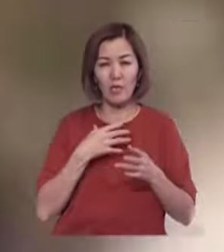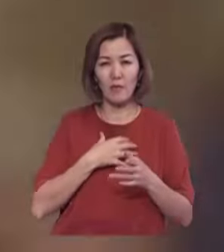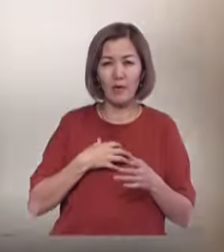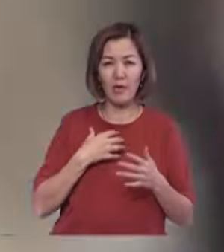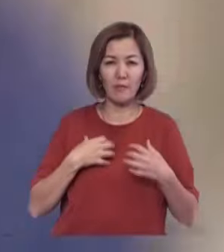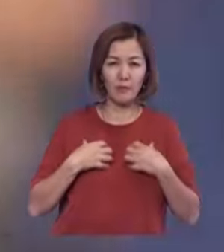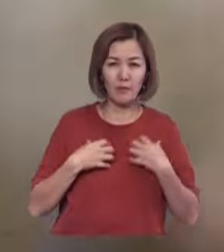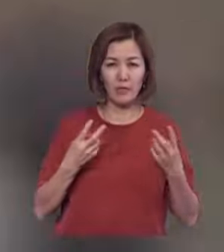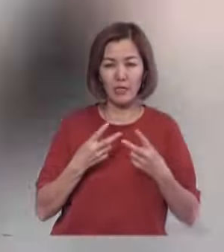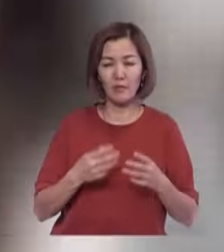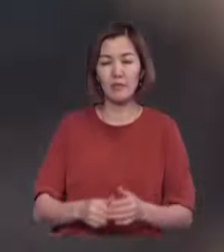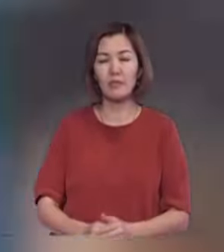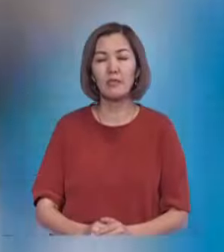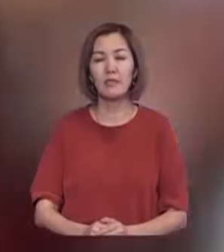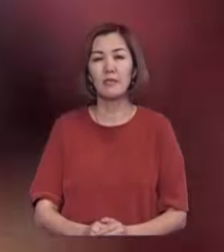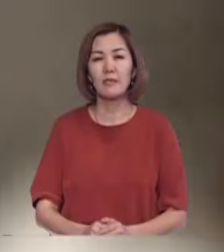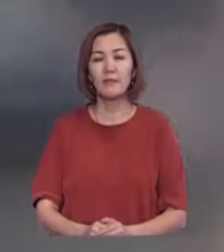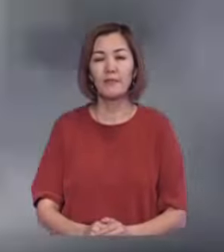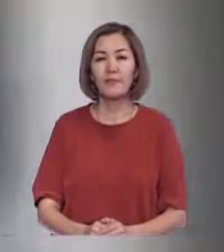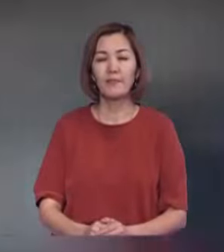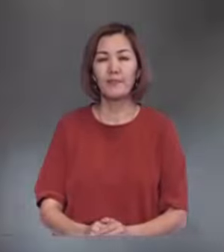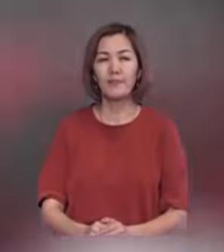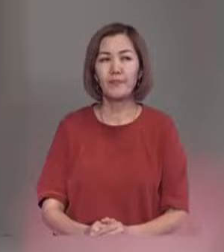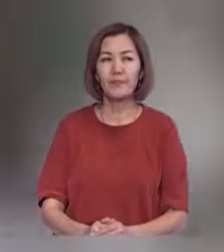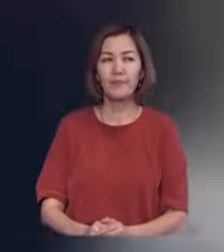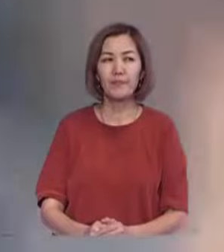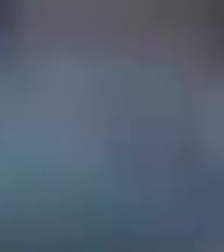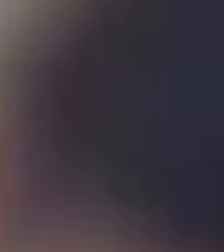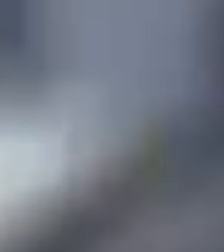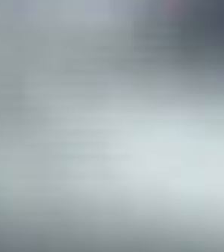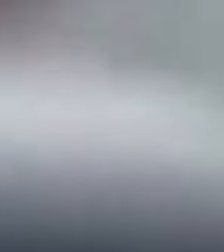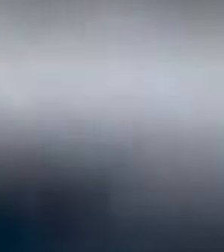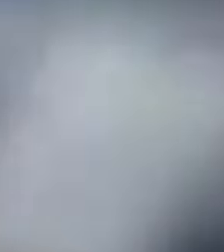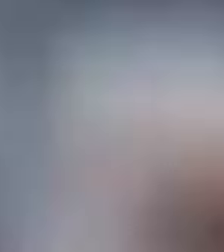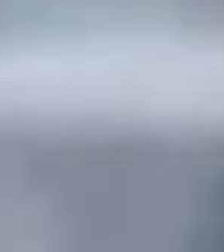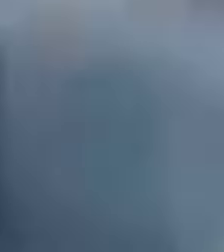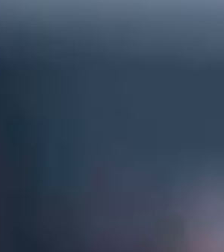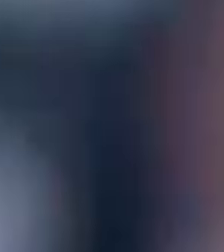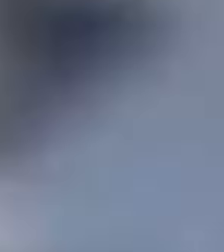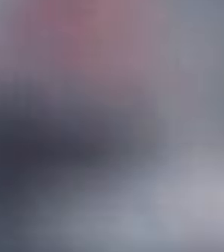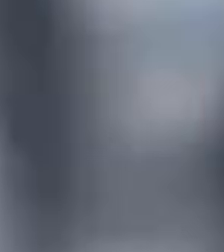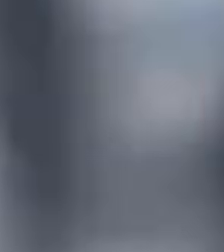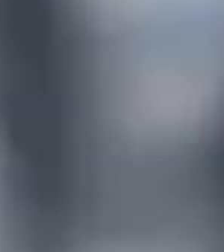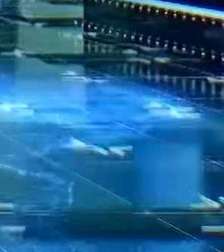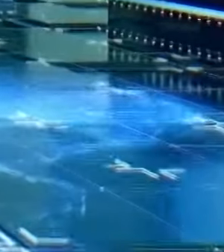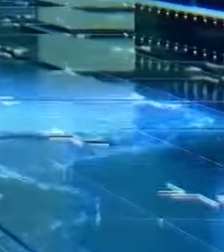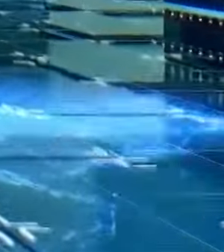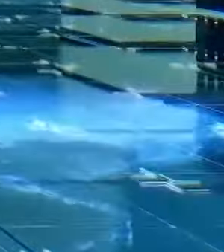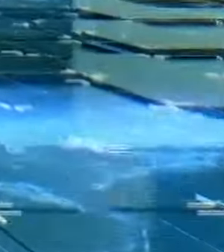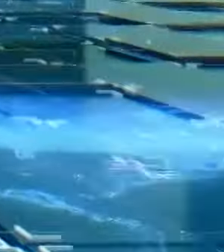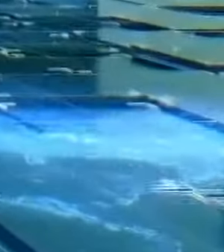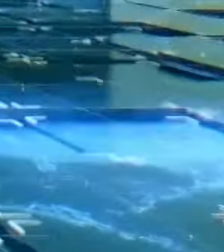алдыру өмірге қауіп деселейді. Ернұр Медет, Рахат Ахмадиев, Жетісу арнасы, Талдықорған.